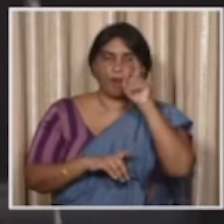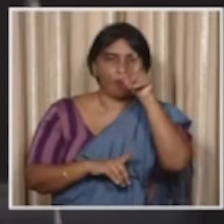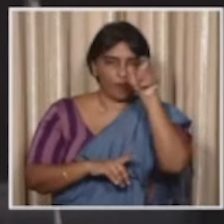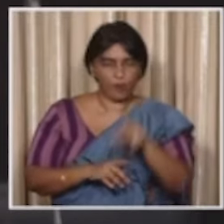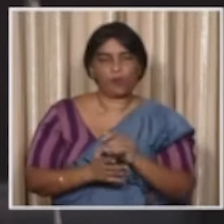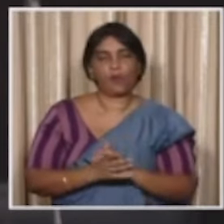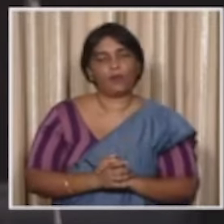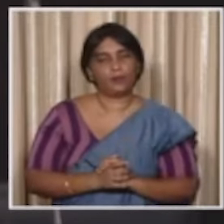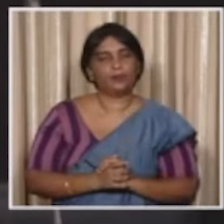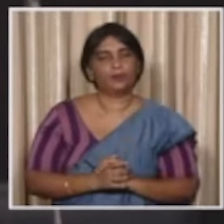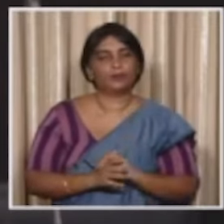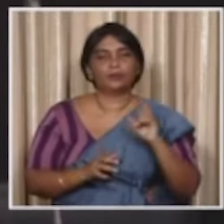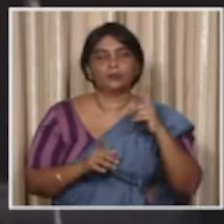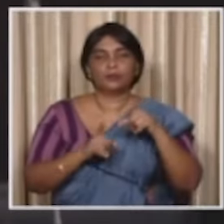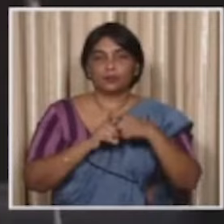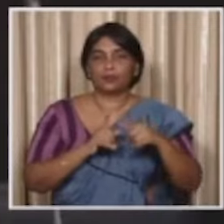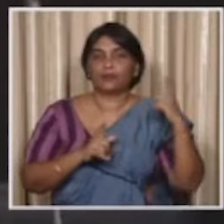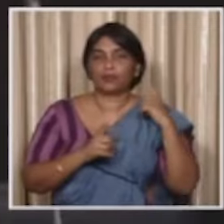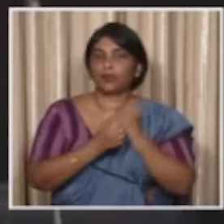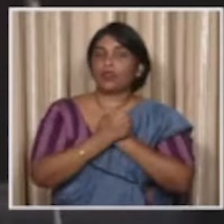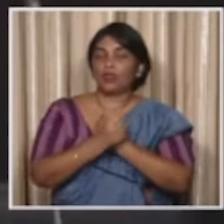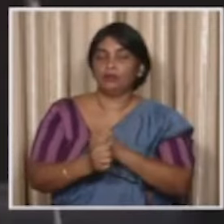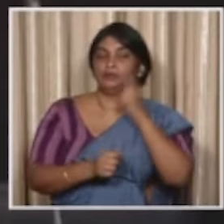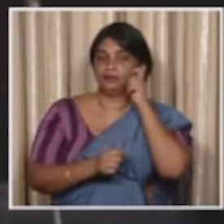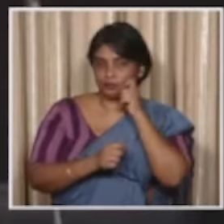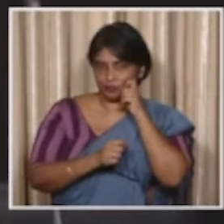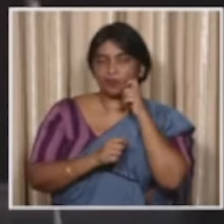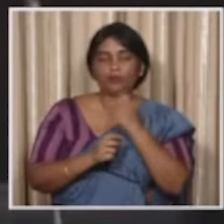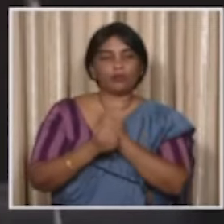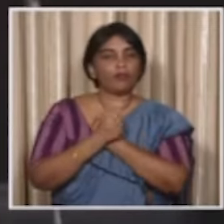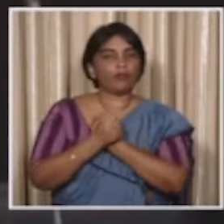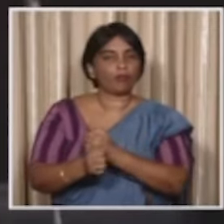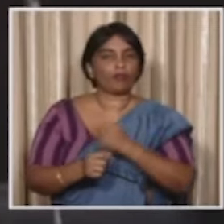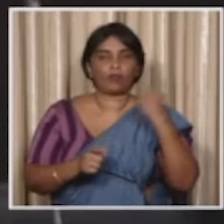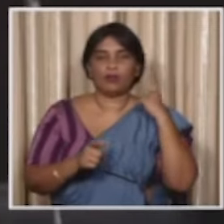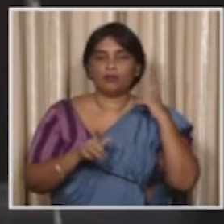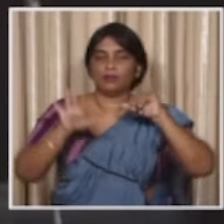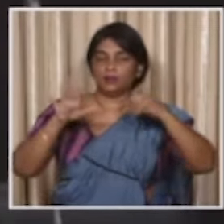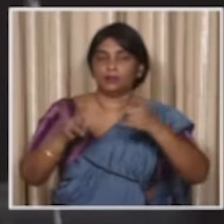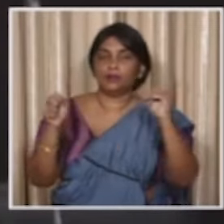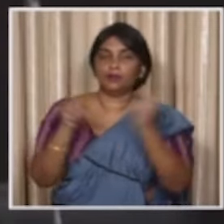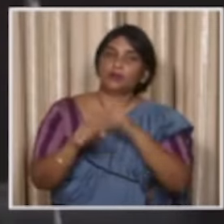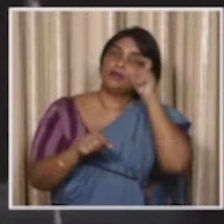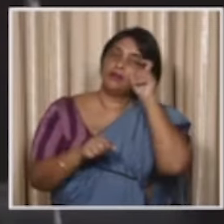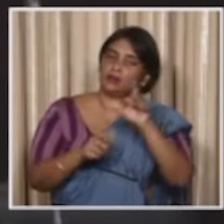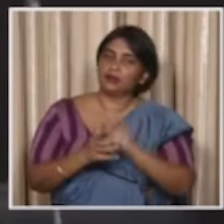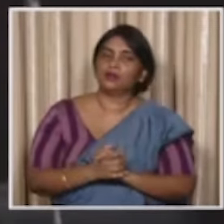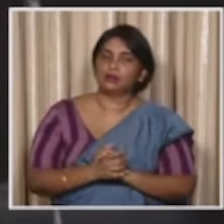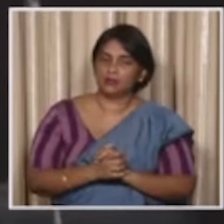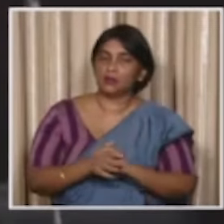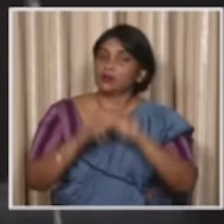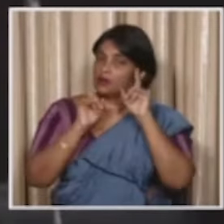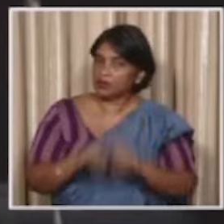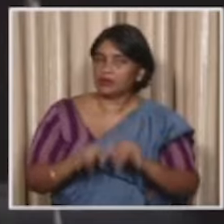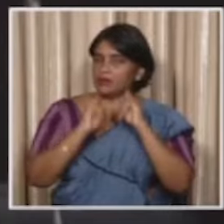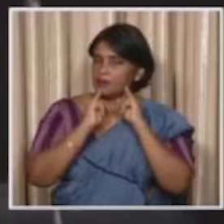පුද්ගලයෙක් හිටියා රණයුරු 600කට බාර වෙන්න ගියා ත්‍රස්තවාදීන්ට. ත්‍රස්තවාදීන්නේ රණයුරු 600 මරලා දානකම් උඩ බලාගෙන හිටියා. මේ